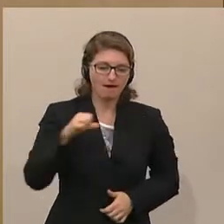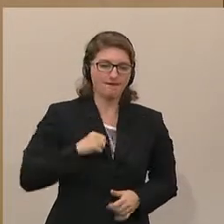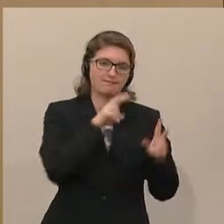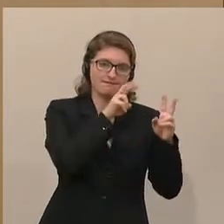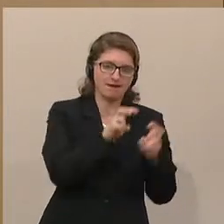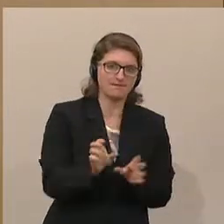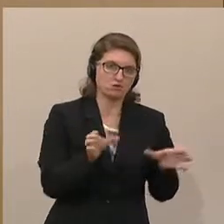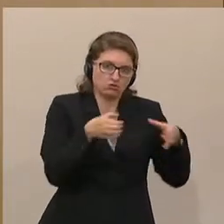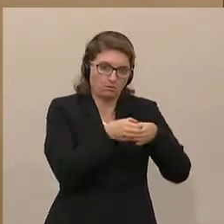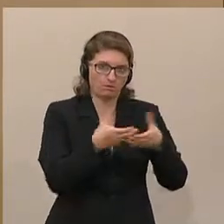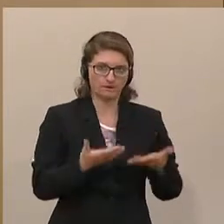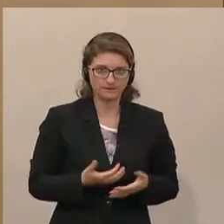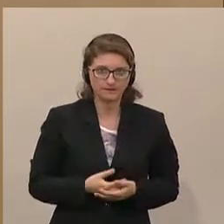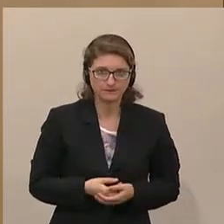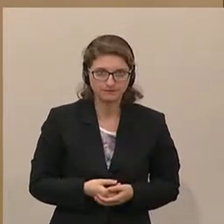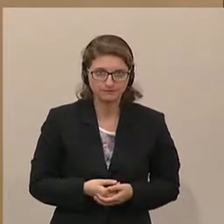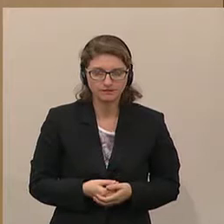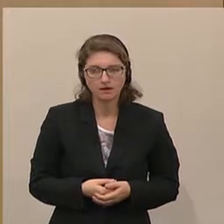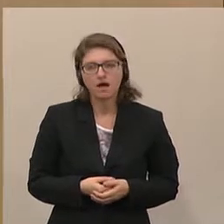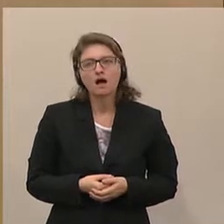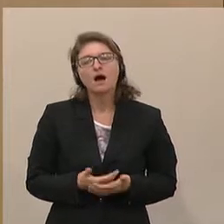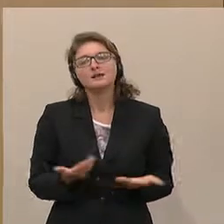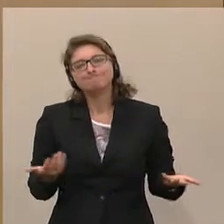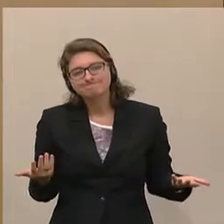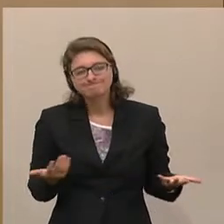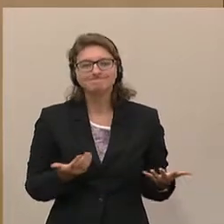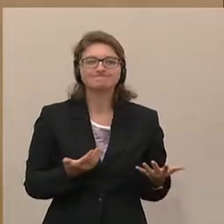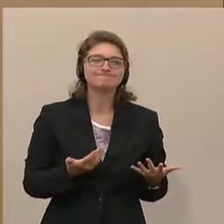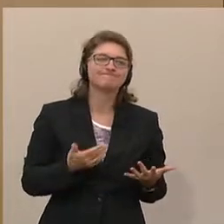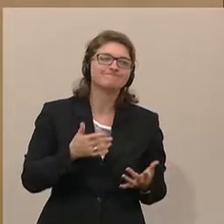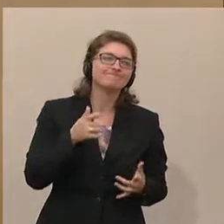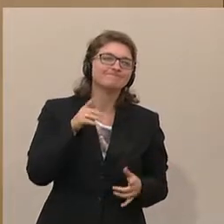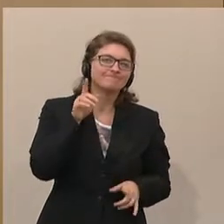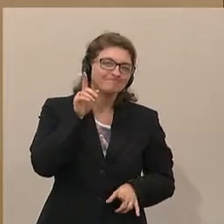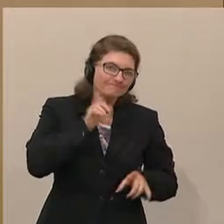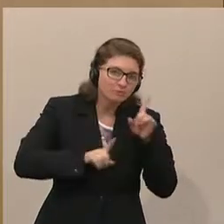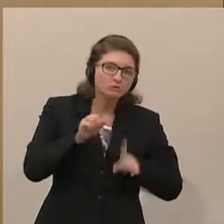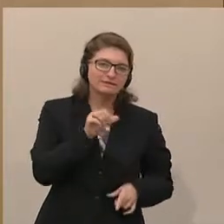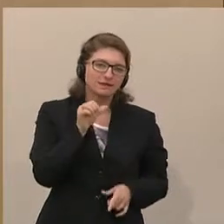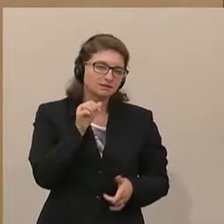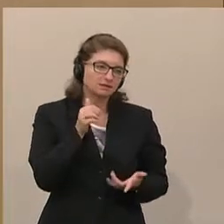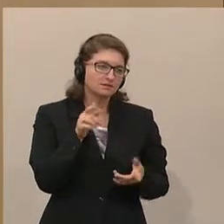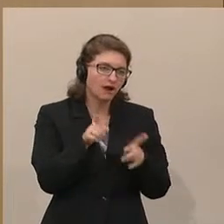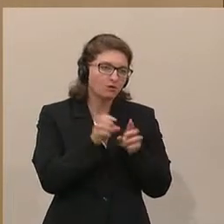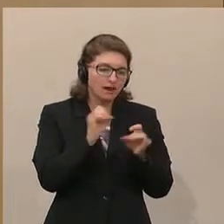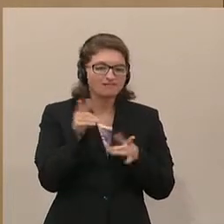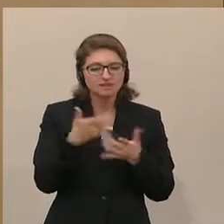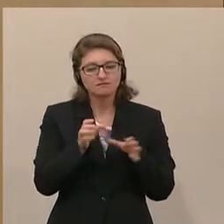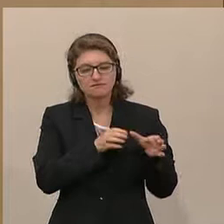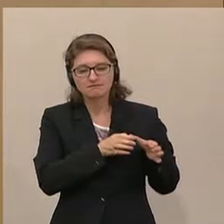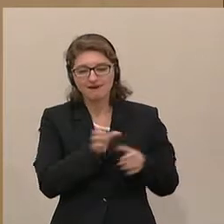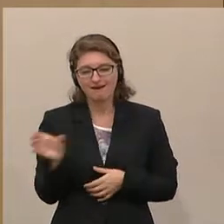Ermittlungseinheit. Es ist wahrscheinlich nicht weit hergeholt, wenn man sagt, dass jedenfalls die Einsatzgruppe zur Bekämpfung